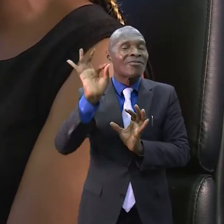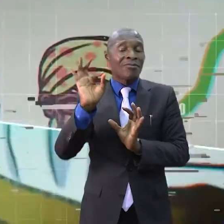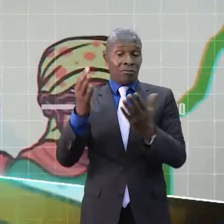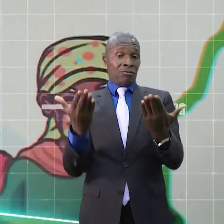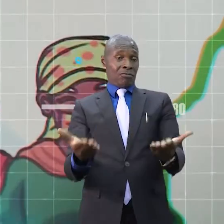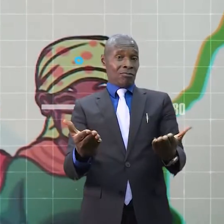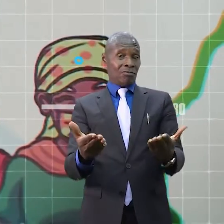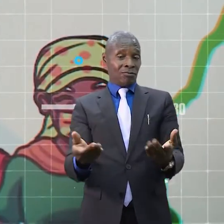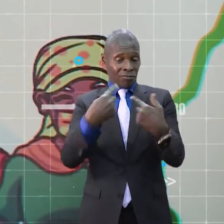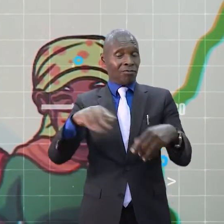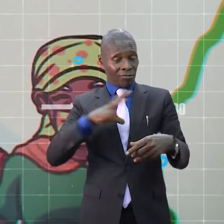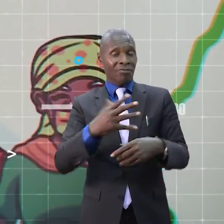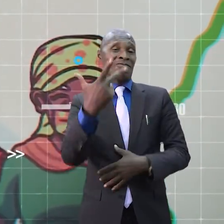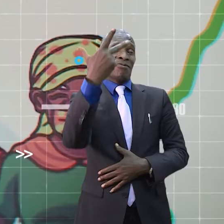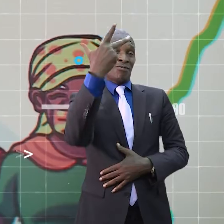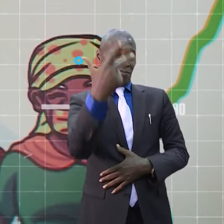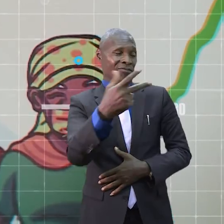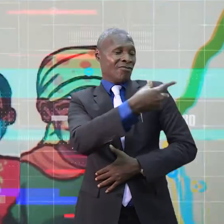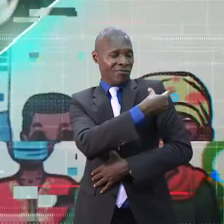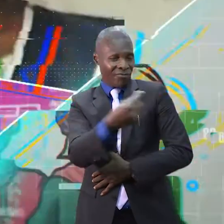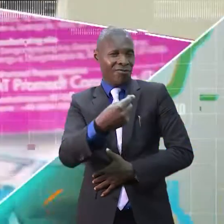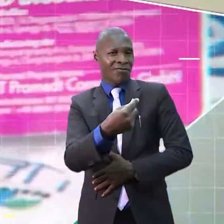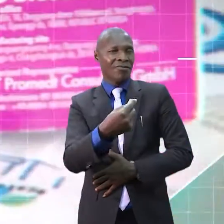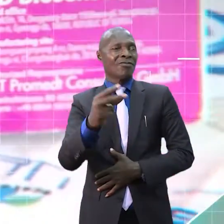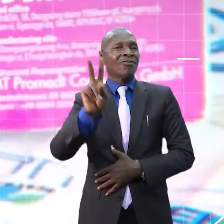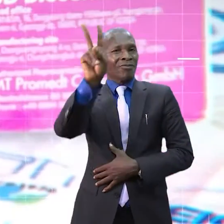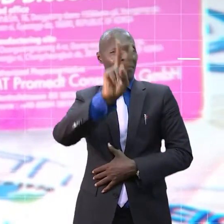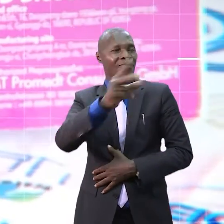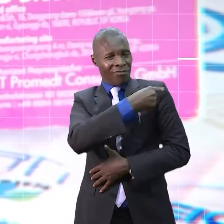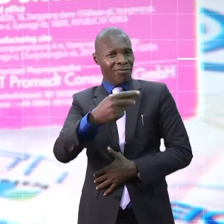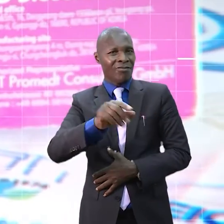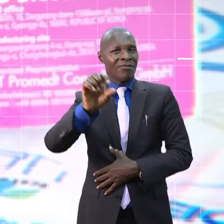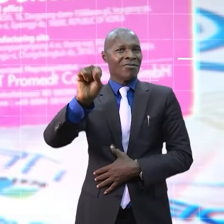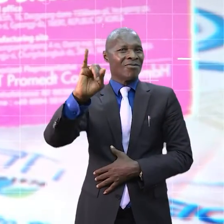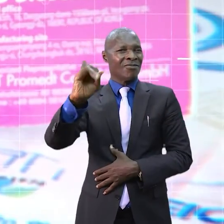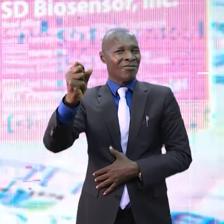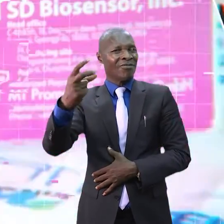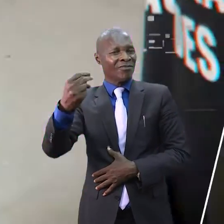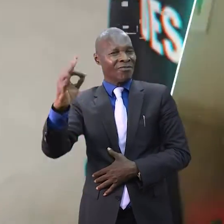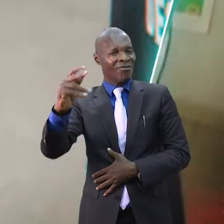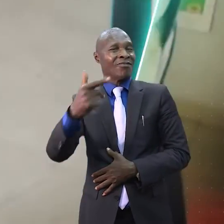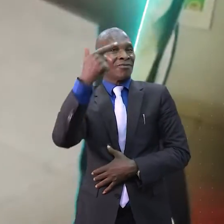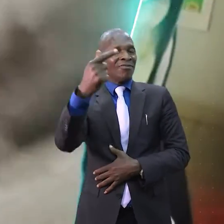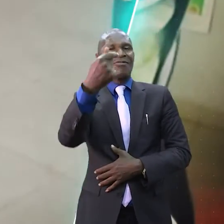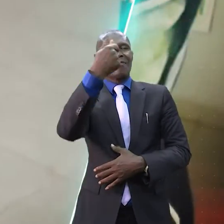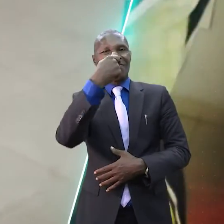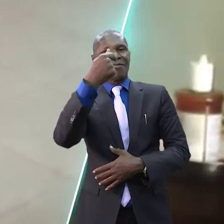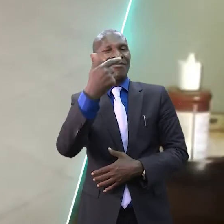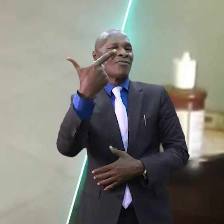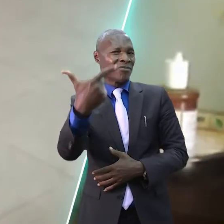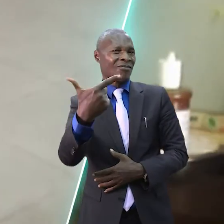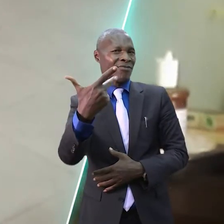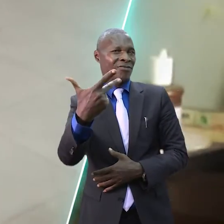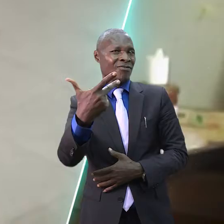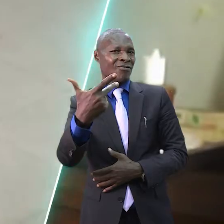recommandez-vous? Nous avons 3 vaccins au Cameroun. Il y a le vaccin Sinopharm qui se donne à 2 doses, le vaccin AstraZeneca aussi